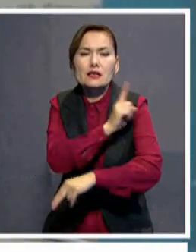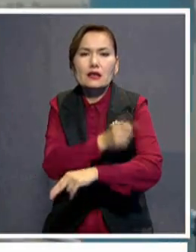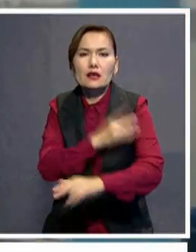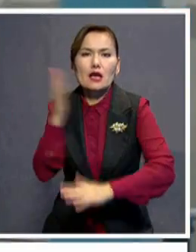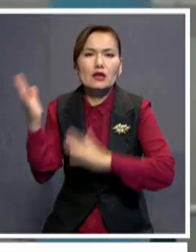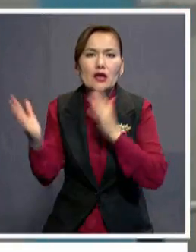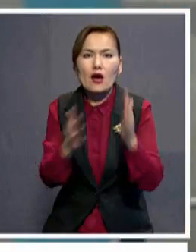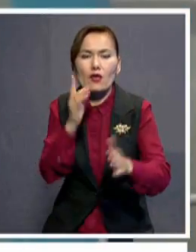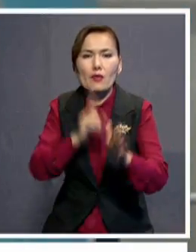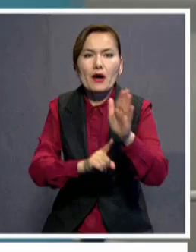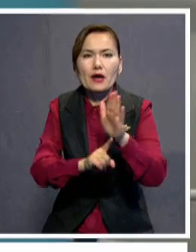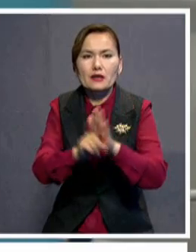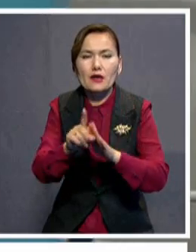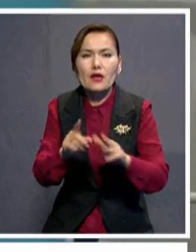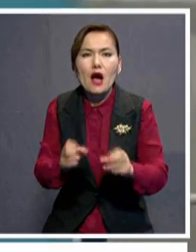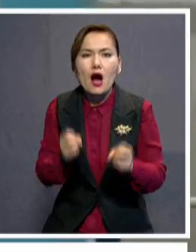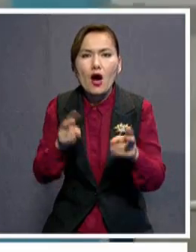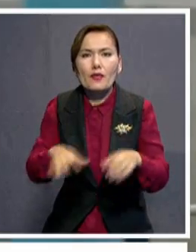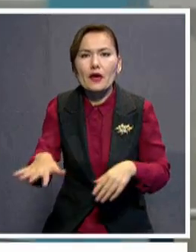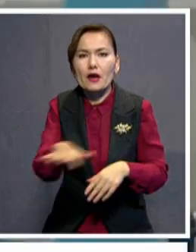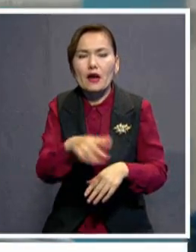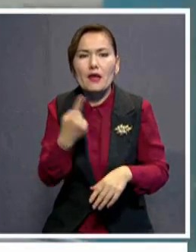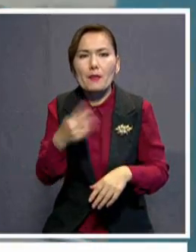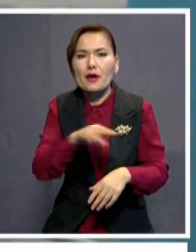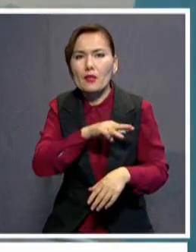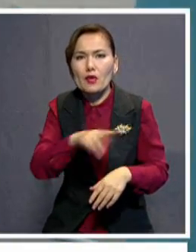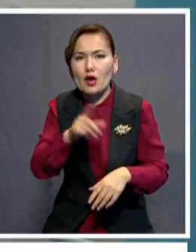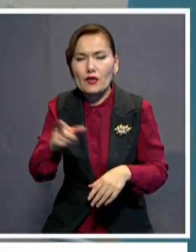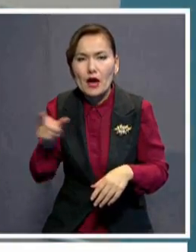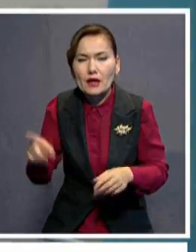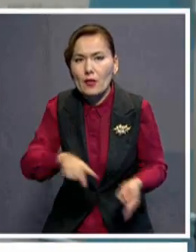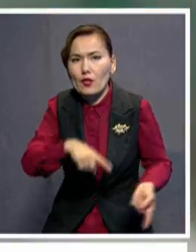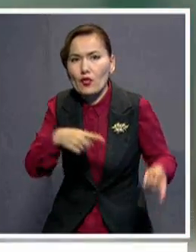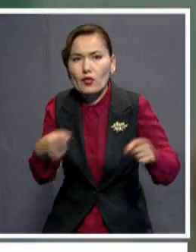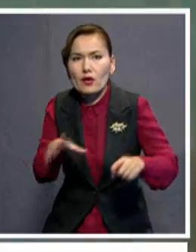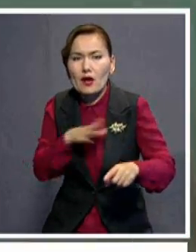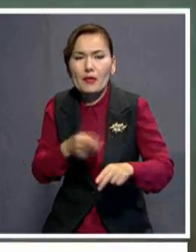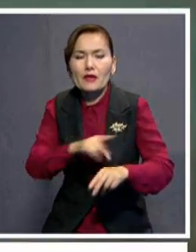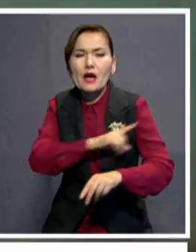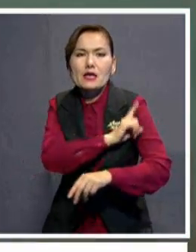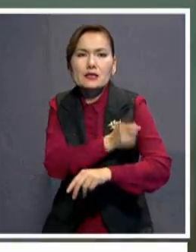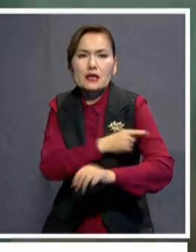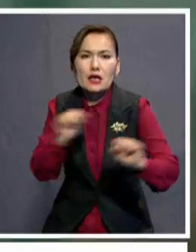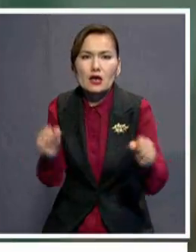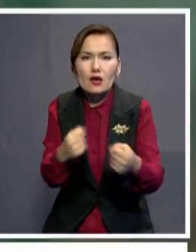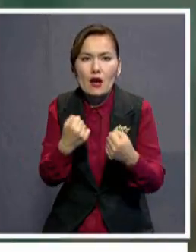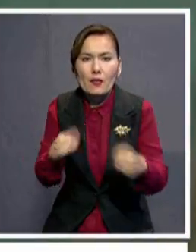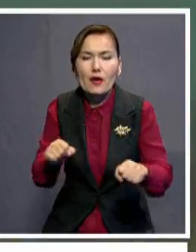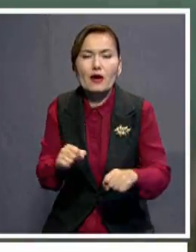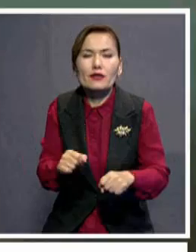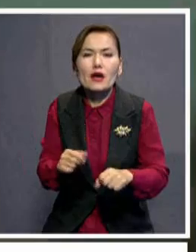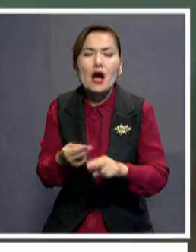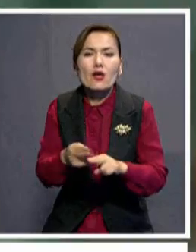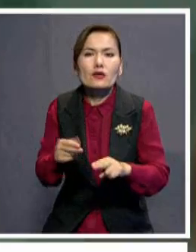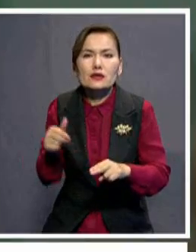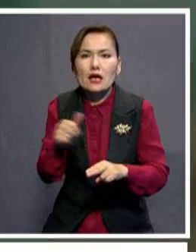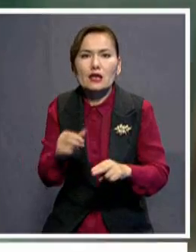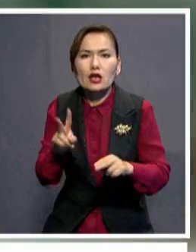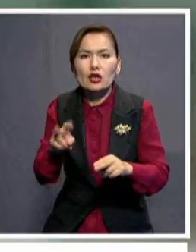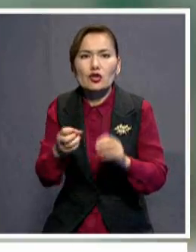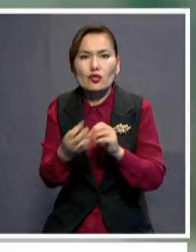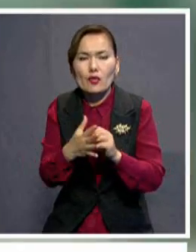дауыл. Қауіпті аймақтардан 1 миллионға жуық адам көшірілген. Екпінді желдің жылдамдығы сағатына 215 шақырымға